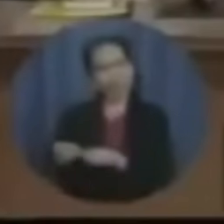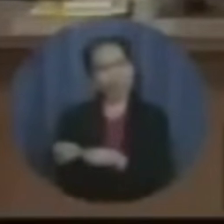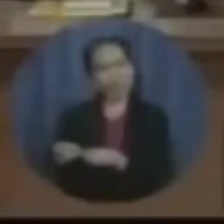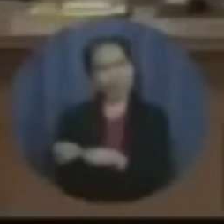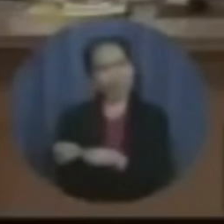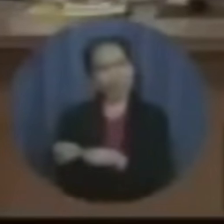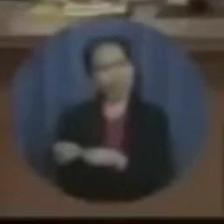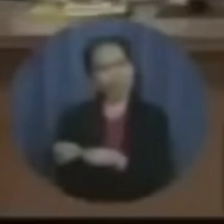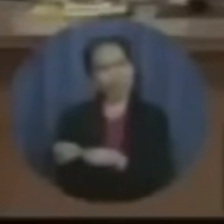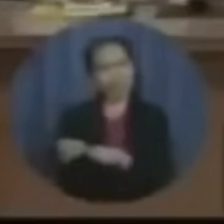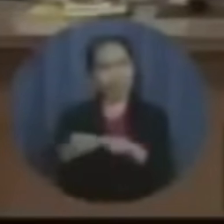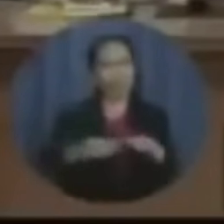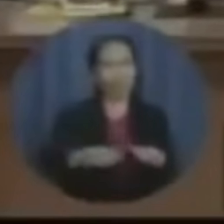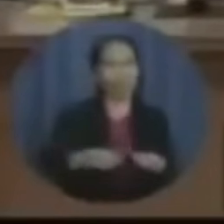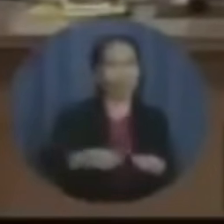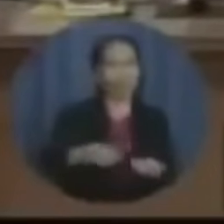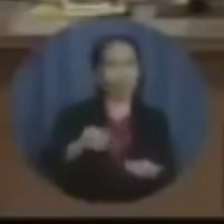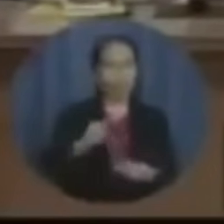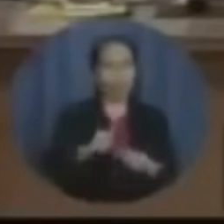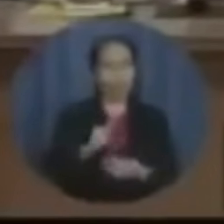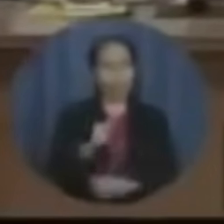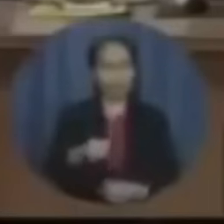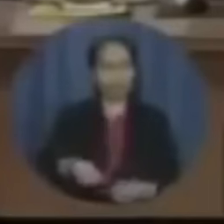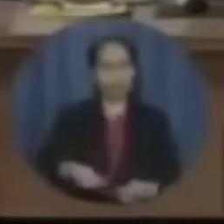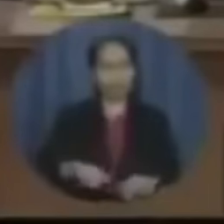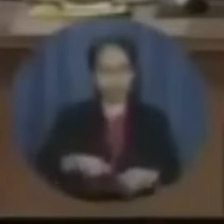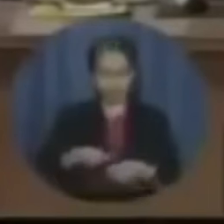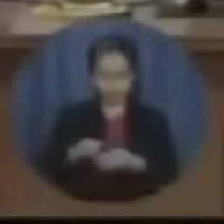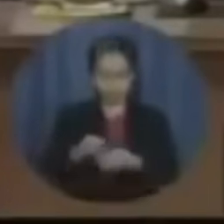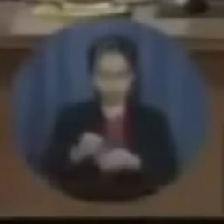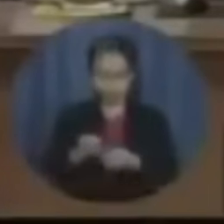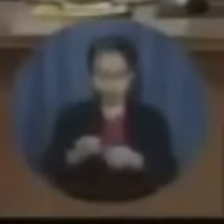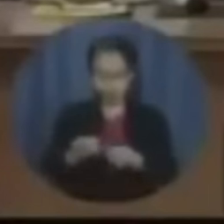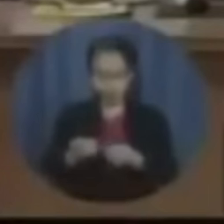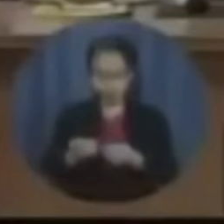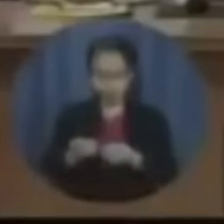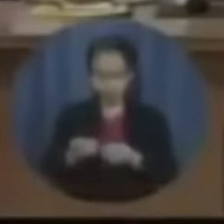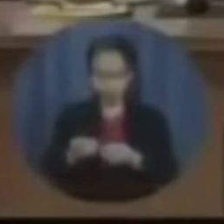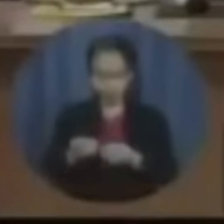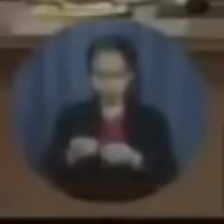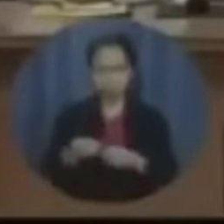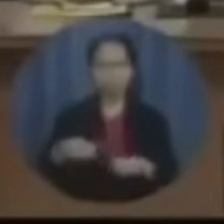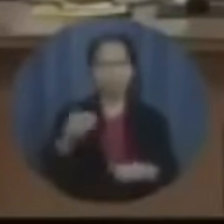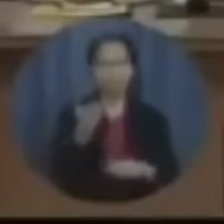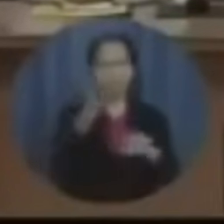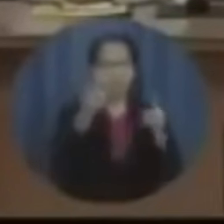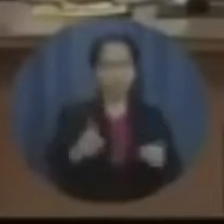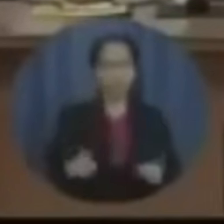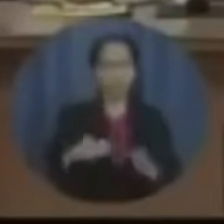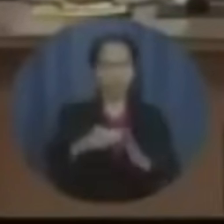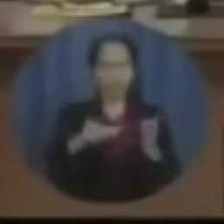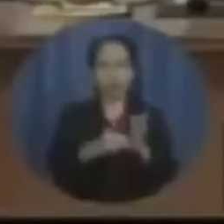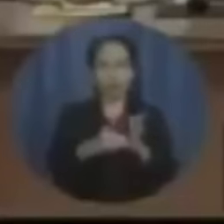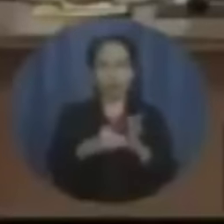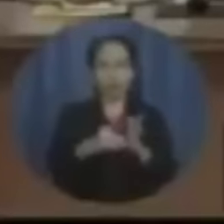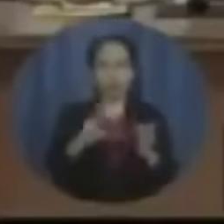Una kapatid, ano, yung halimbawa, umaten ka ng doktrina, hindi mo tinuloy,